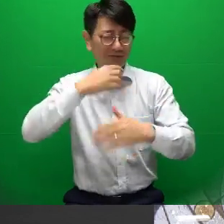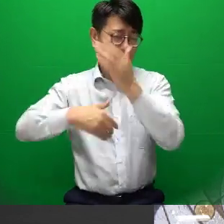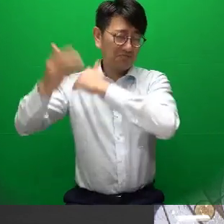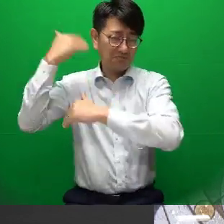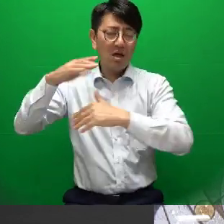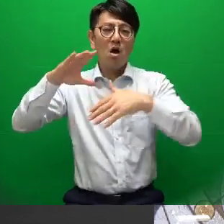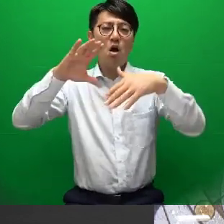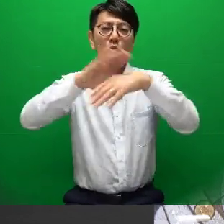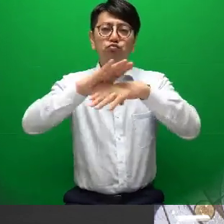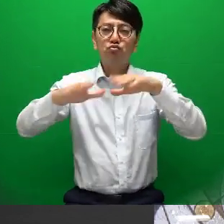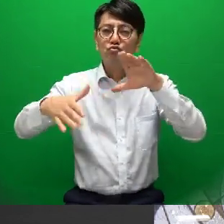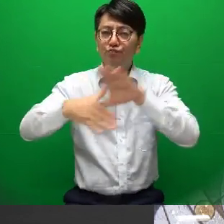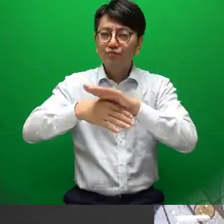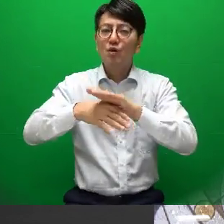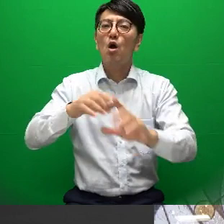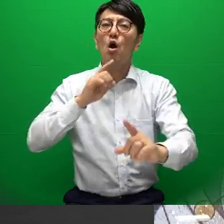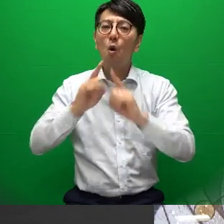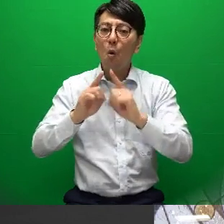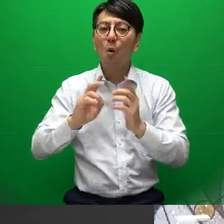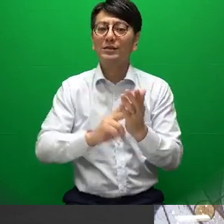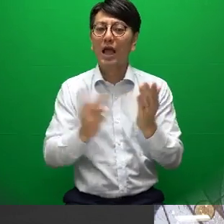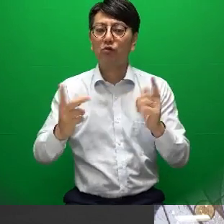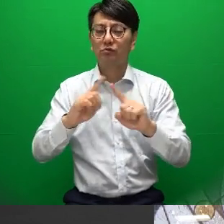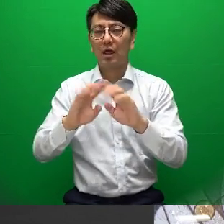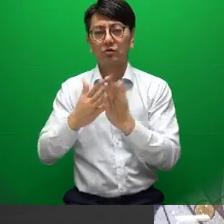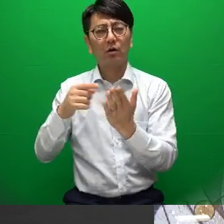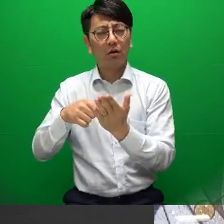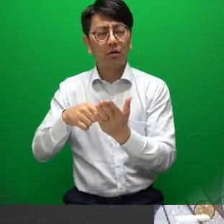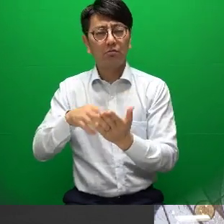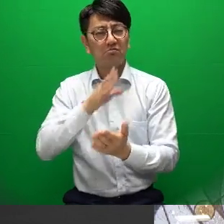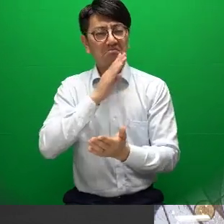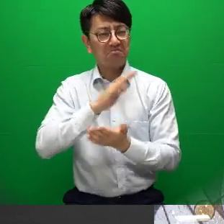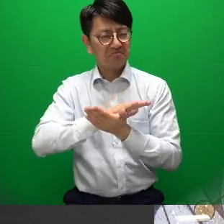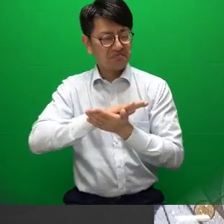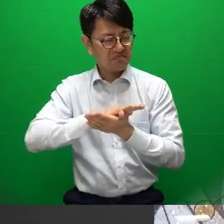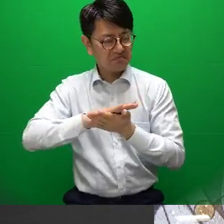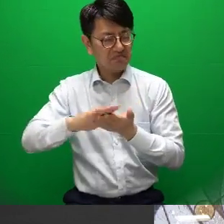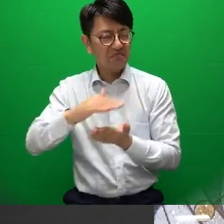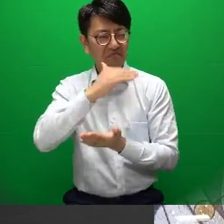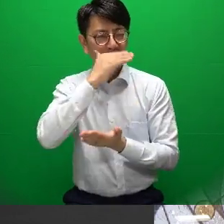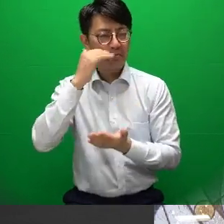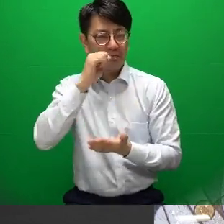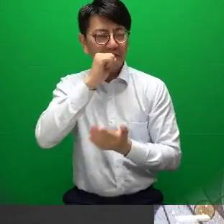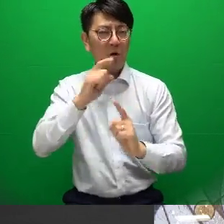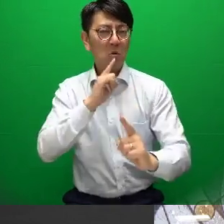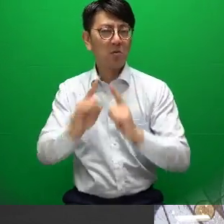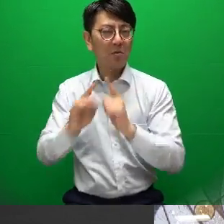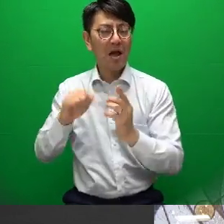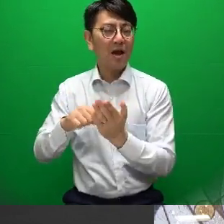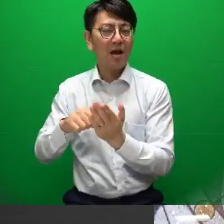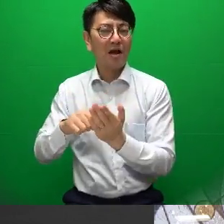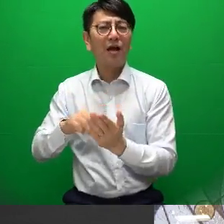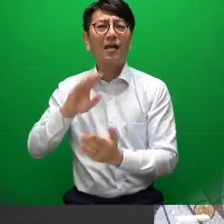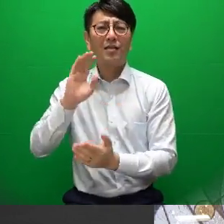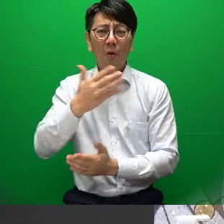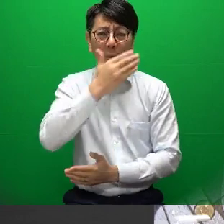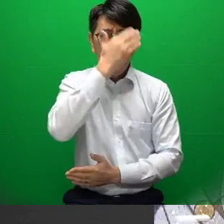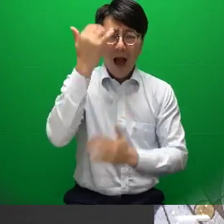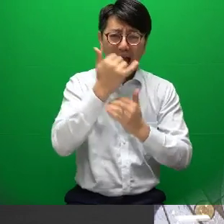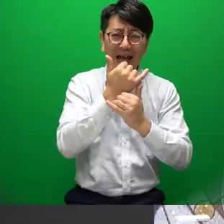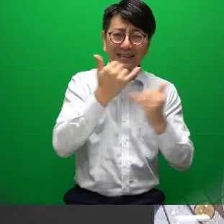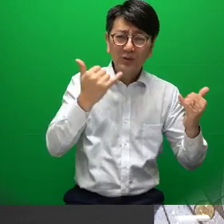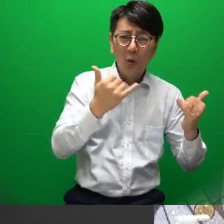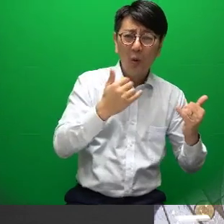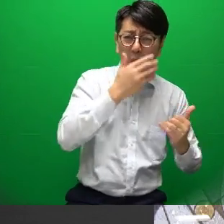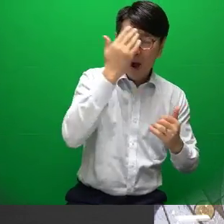ありますこれは大変美しい日本語で書かれていますしかし今の若い人たちが文語訳